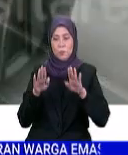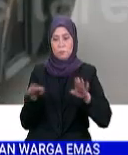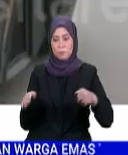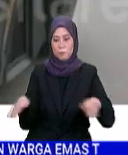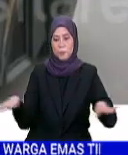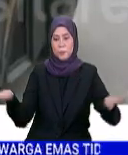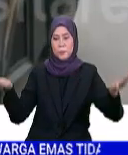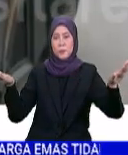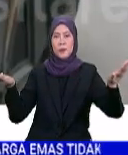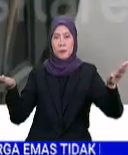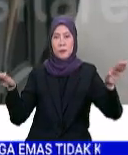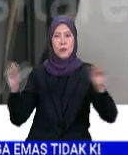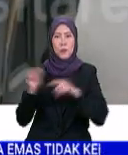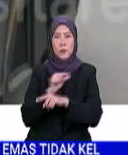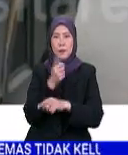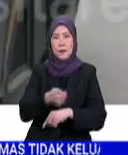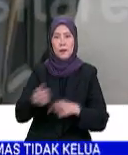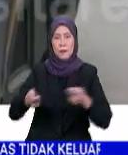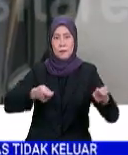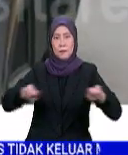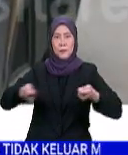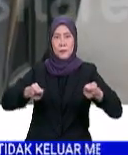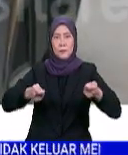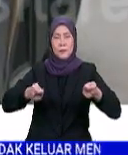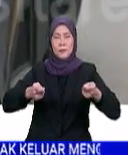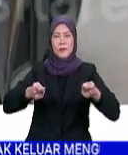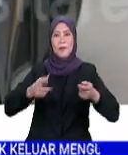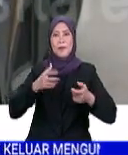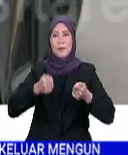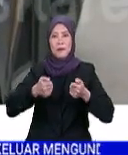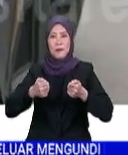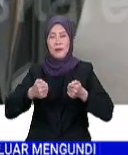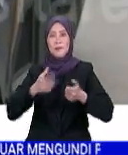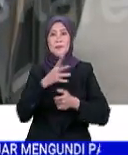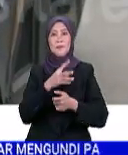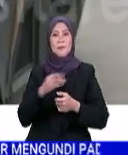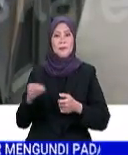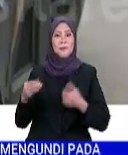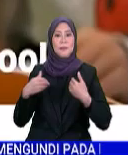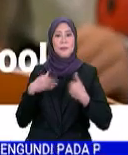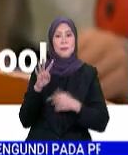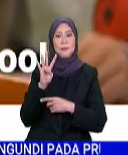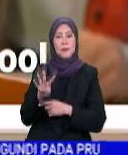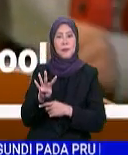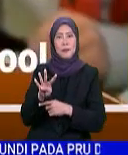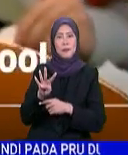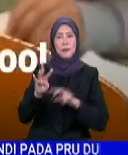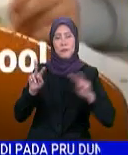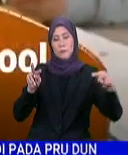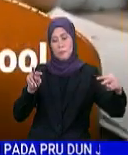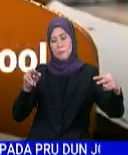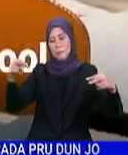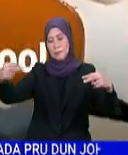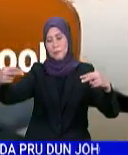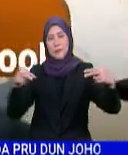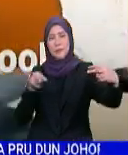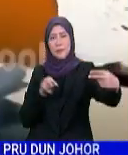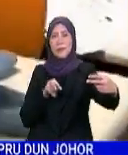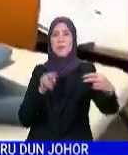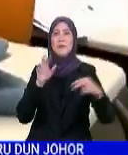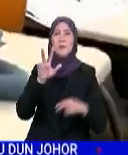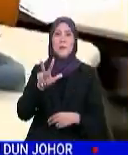automatik dikendali menggunakan alat kawalan jauh serta 4 kamera taktikal dengan sudut pandang 360